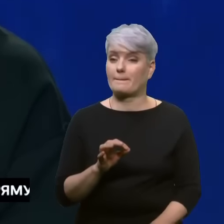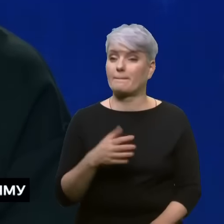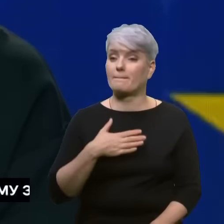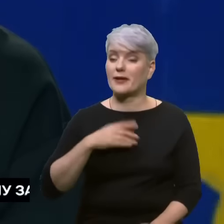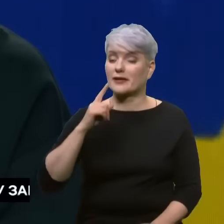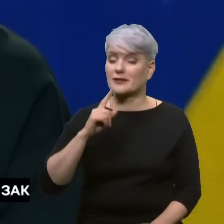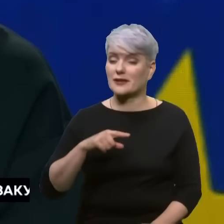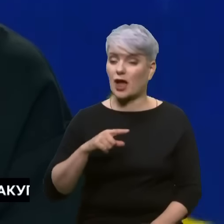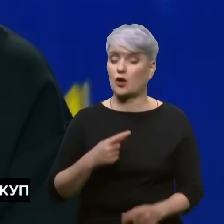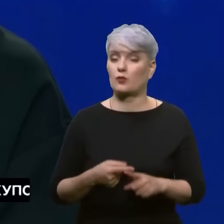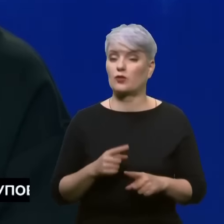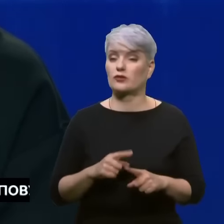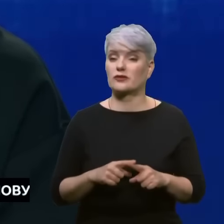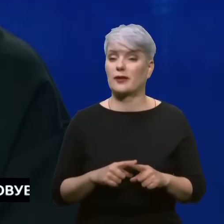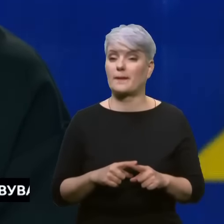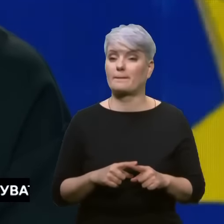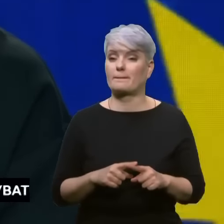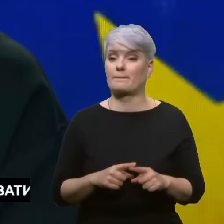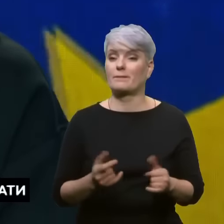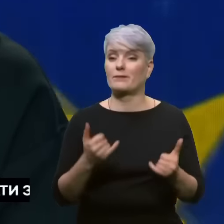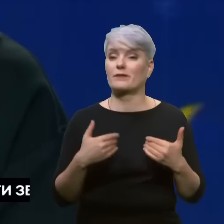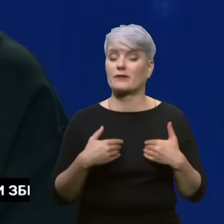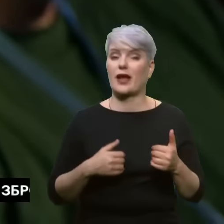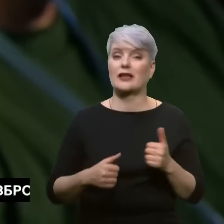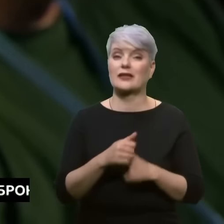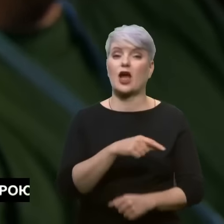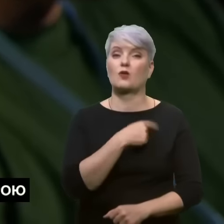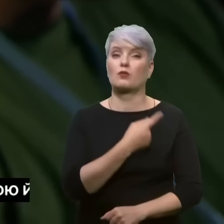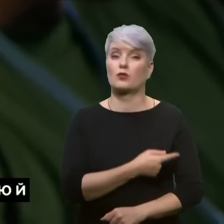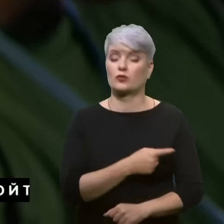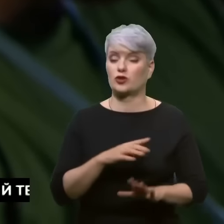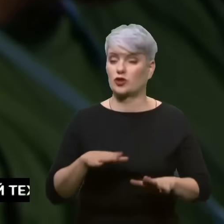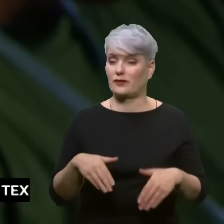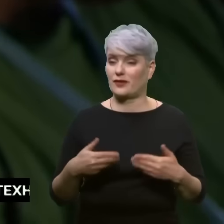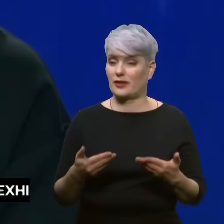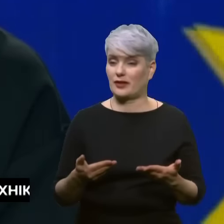Ми знаємо, що це, ну, для нас найпотужніший варіант.